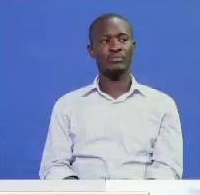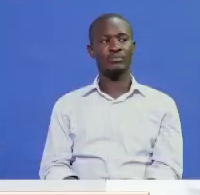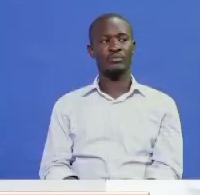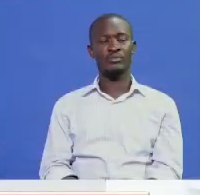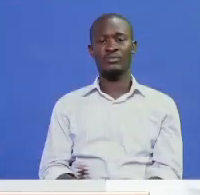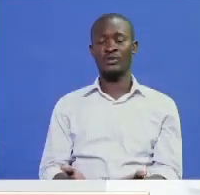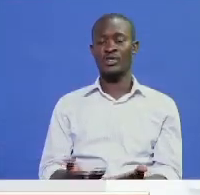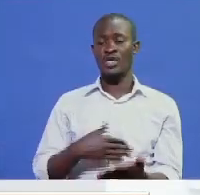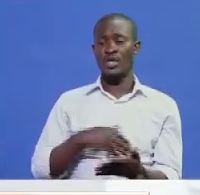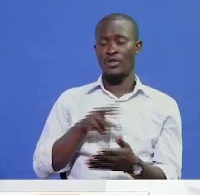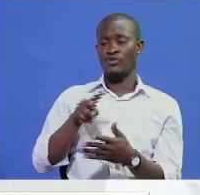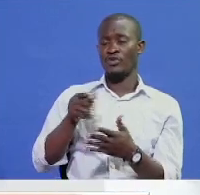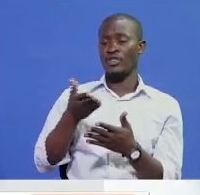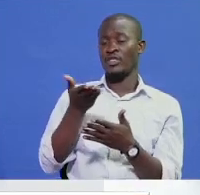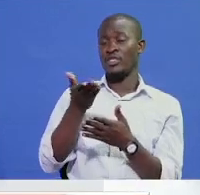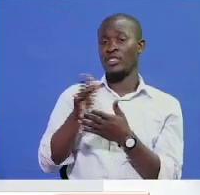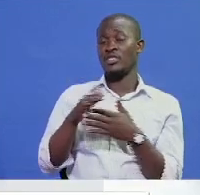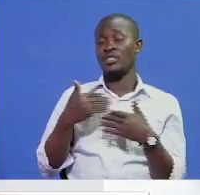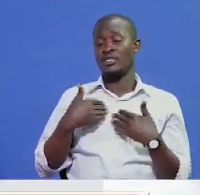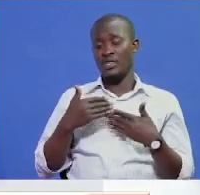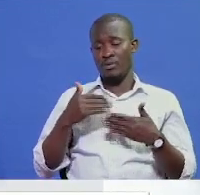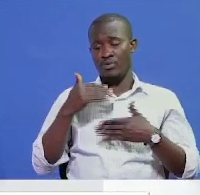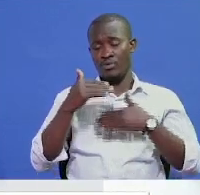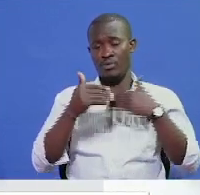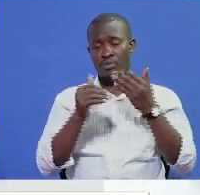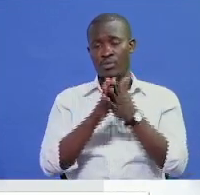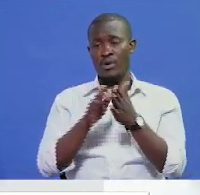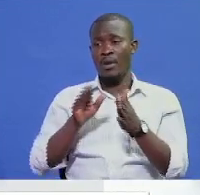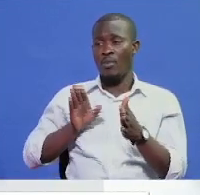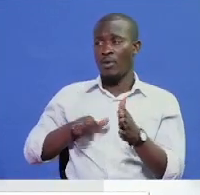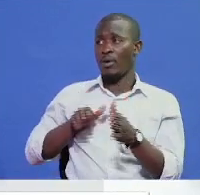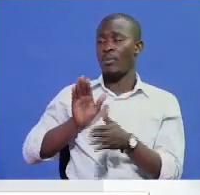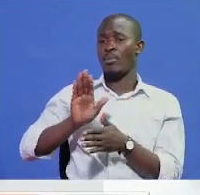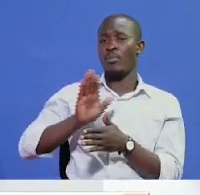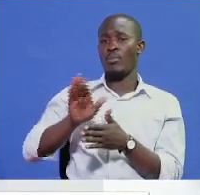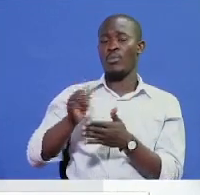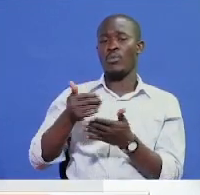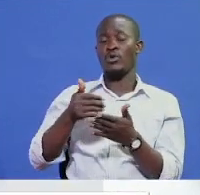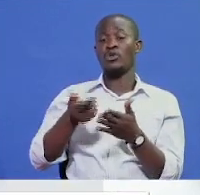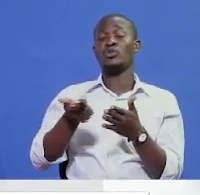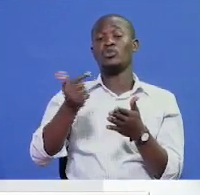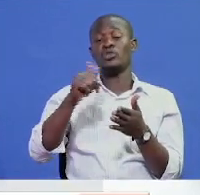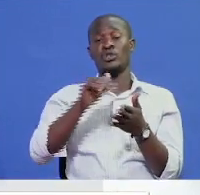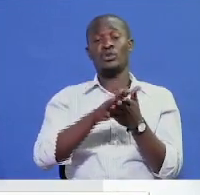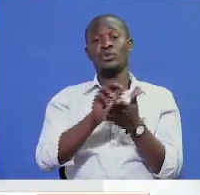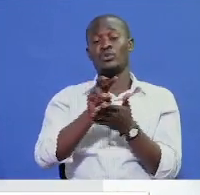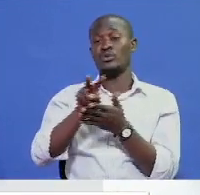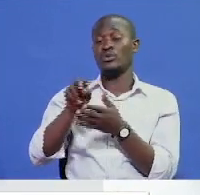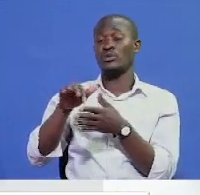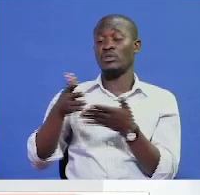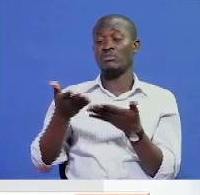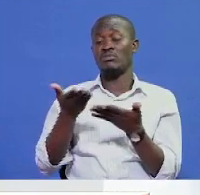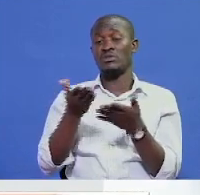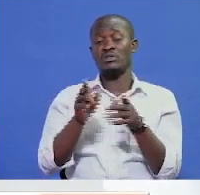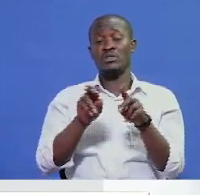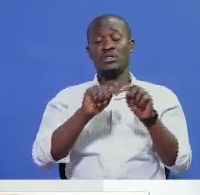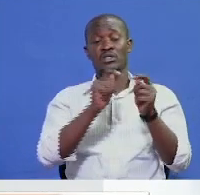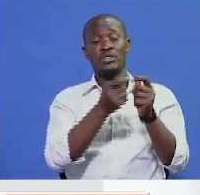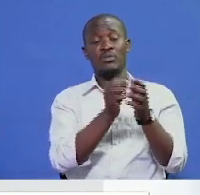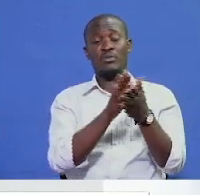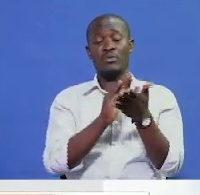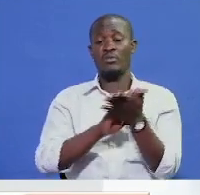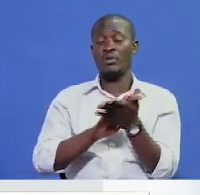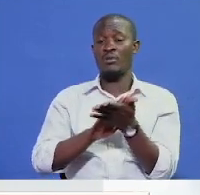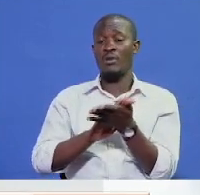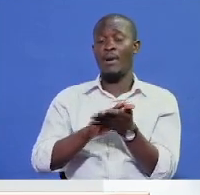Bila shaka mtazamaji, haya ni makala ya mwanamke mwake mwake. Hii leo tunaangazia aina hii ya sodo